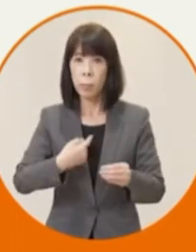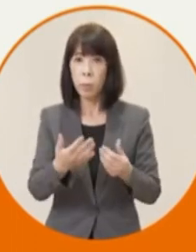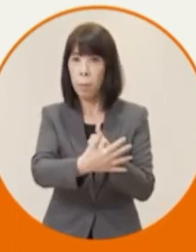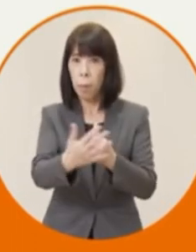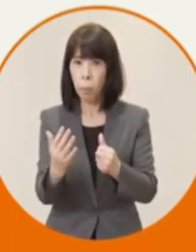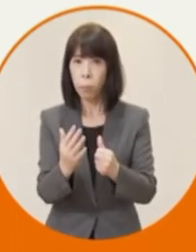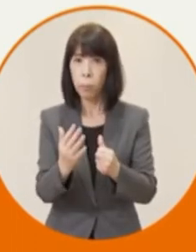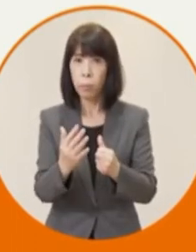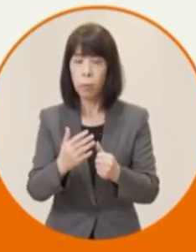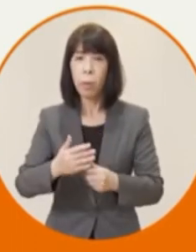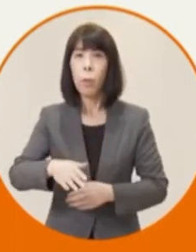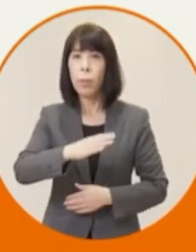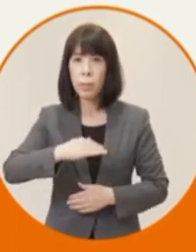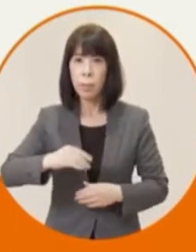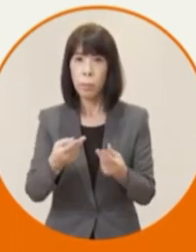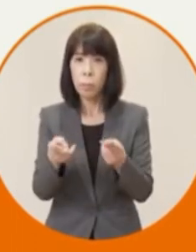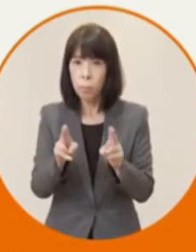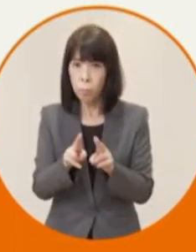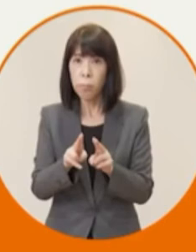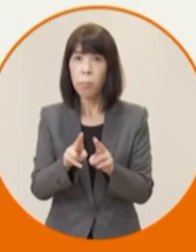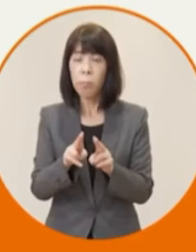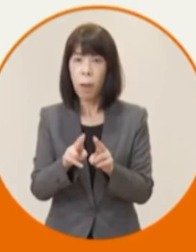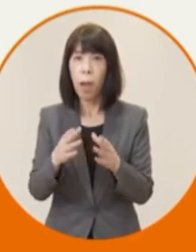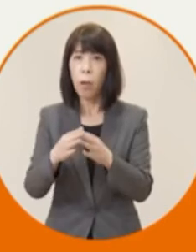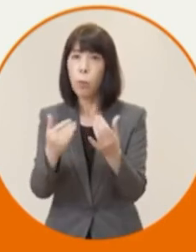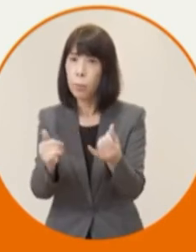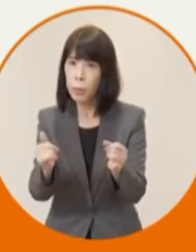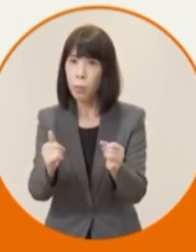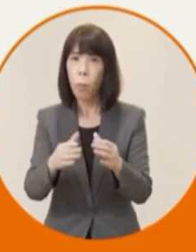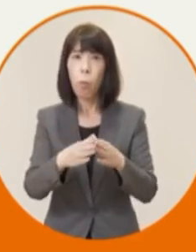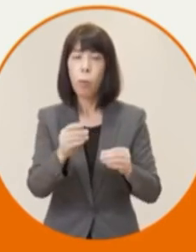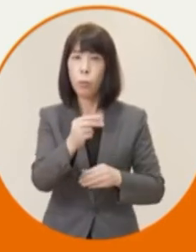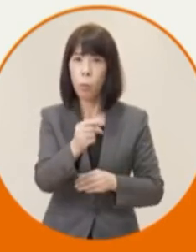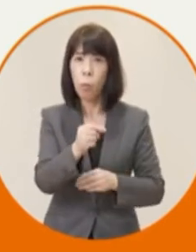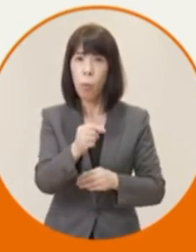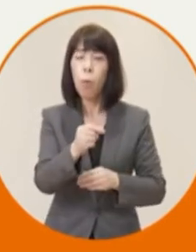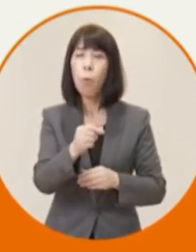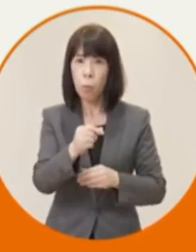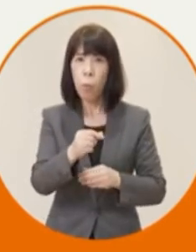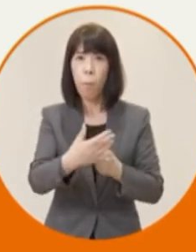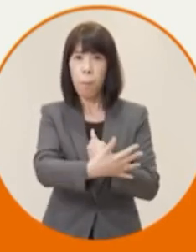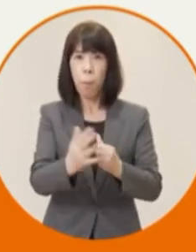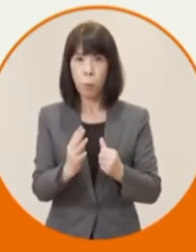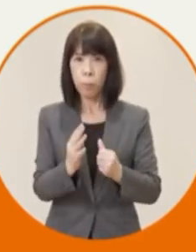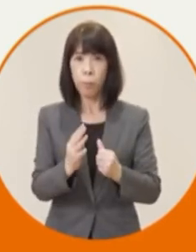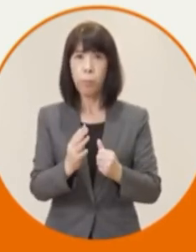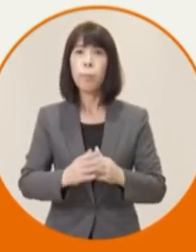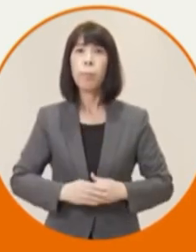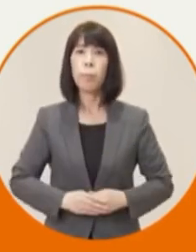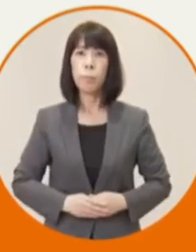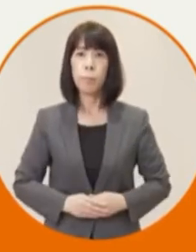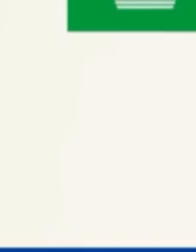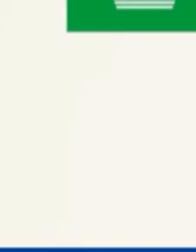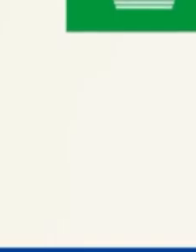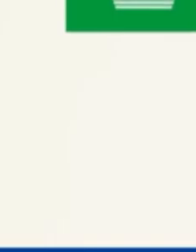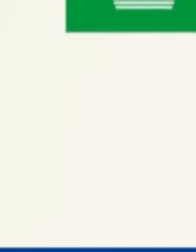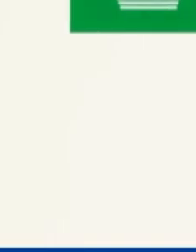守る。私たち国民民主党は国民と国土を危機から守り抜きます。